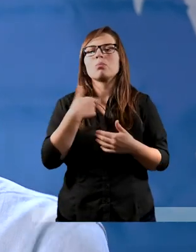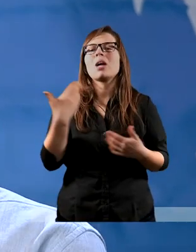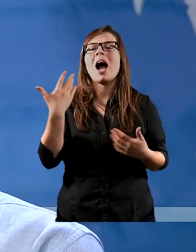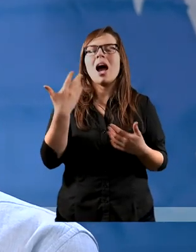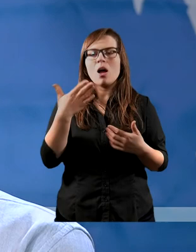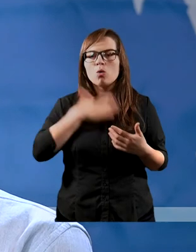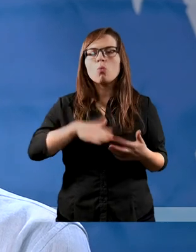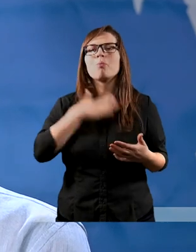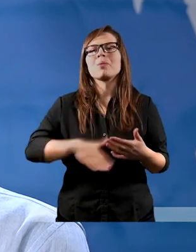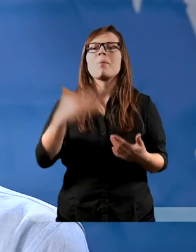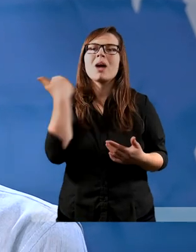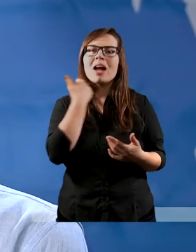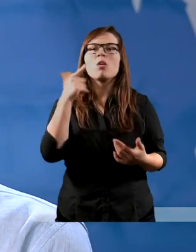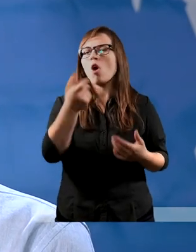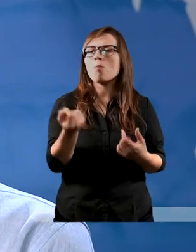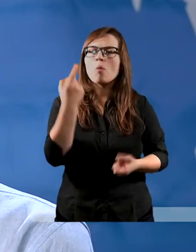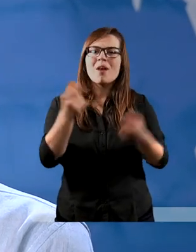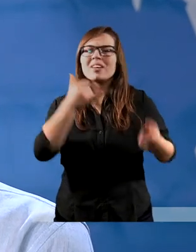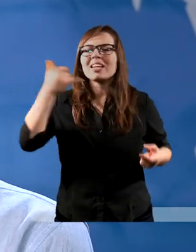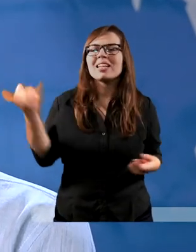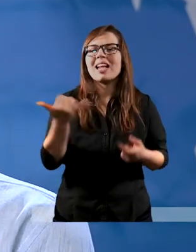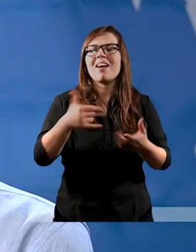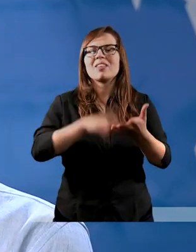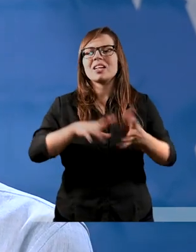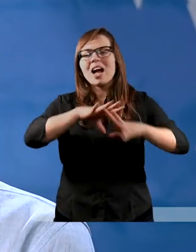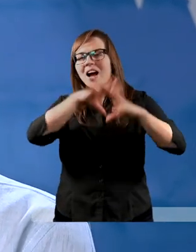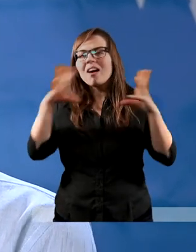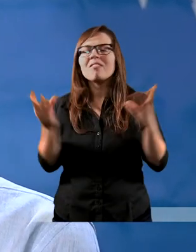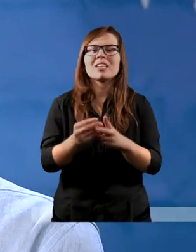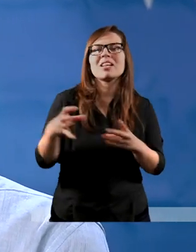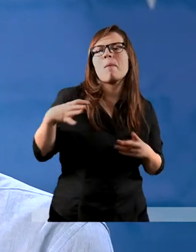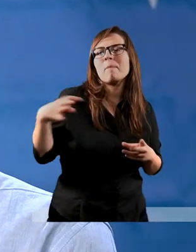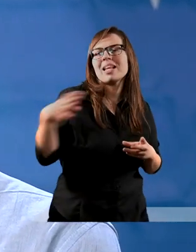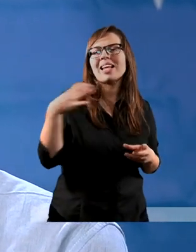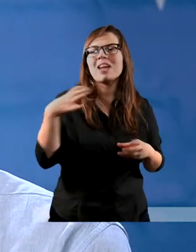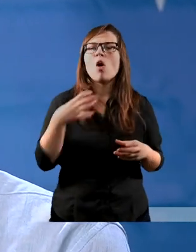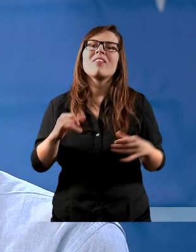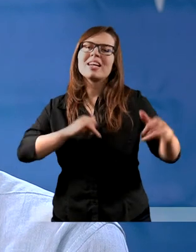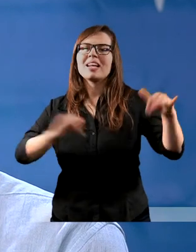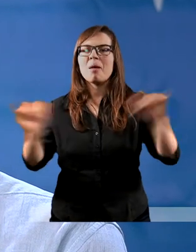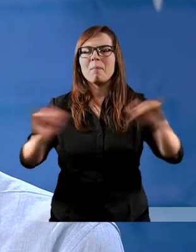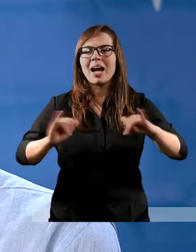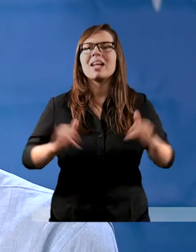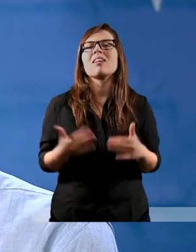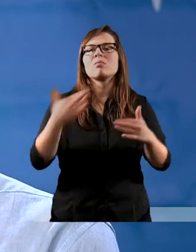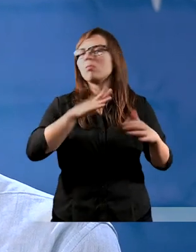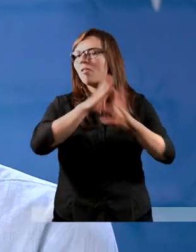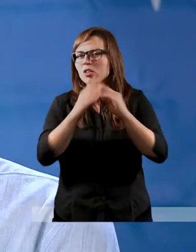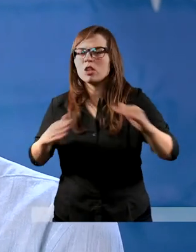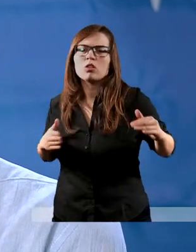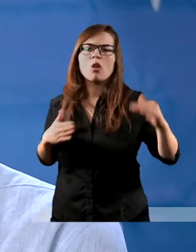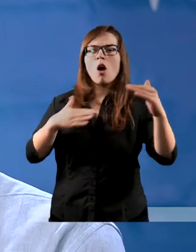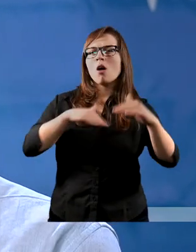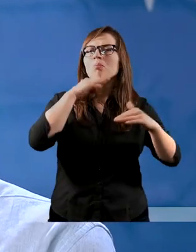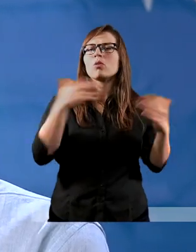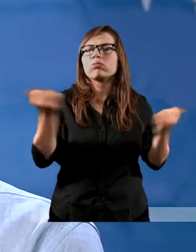uwielbiałam alkohol. On pojawia się zawsze na wszystkich show biznesowych imprezach. Jest go pod dostatkiem, za